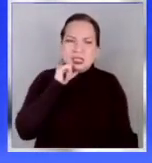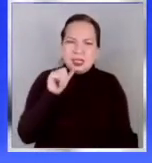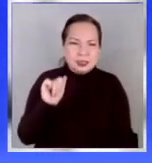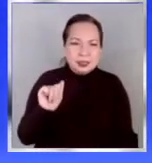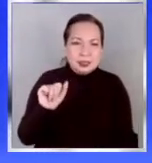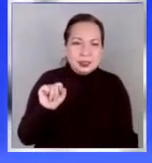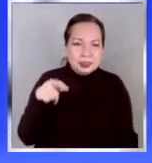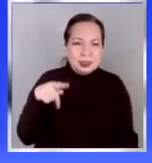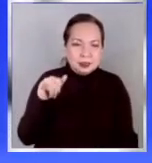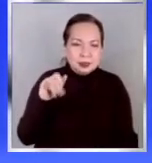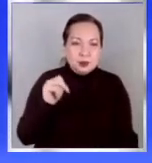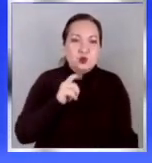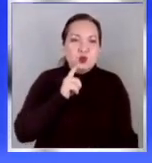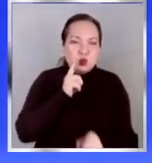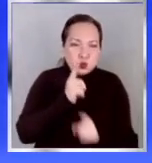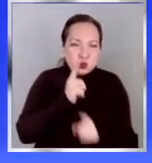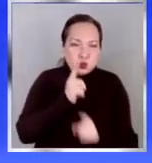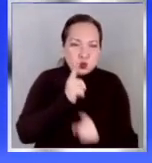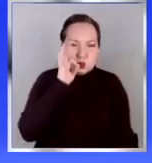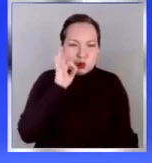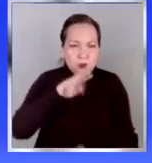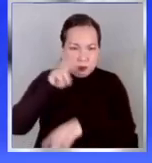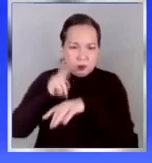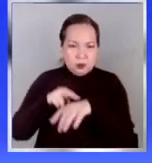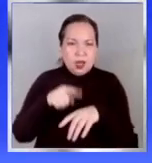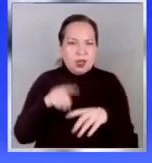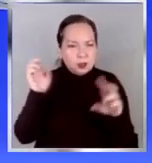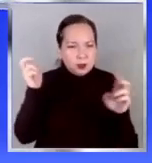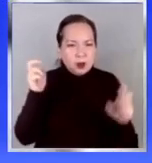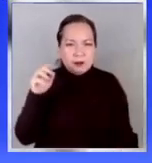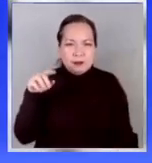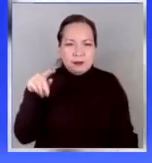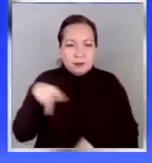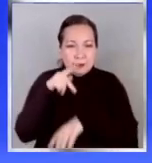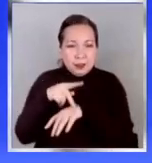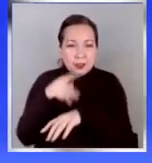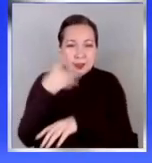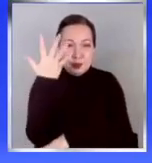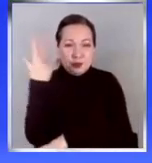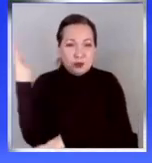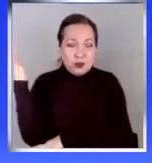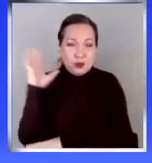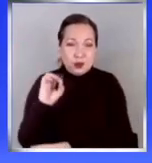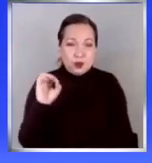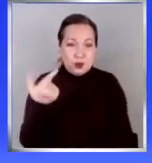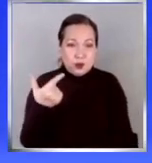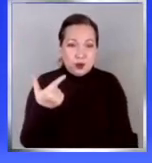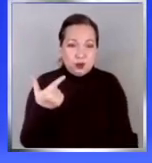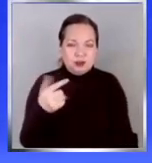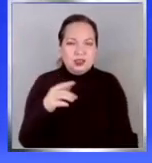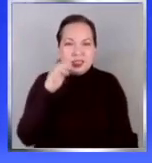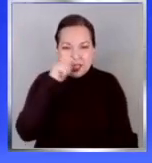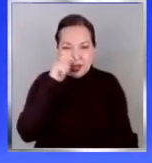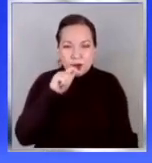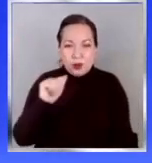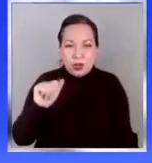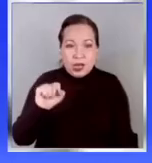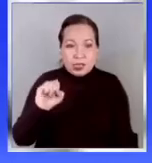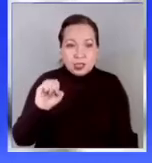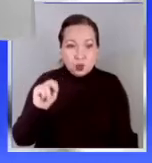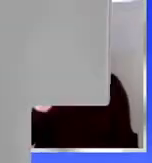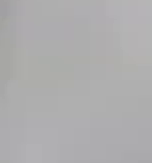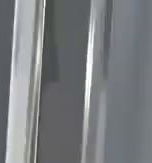asong gubat o Philippine Forest Dog na isinusulong ng maging opisyal na dog breed. Nakatutok sila ni